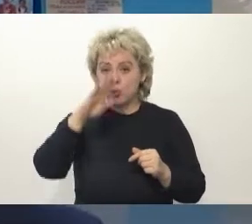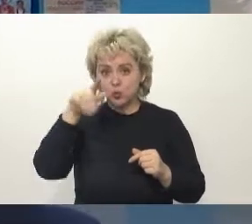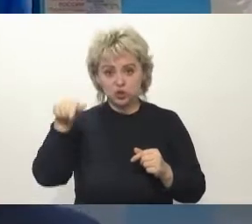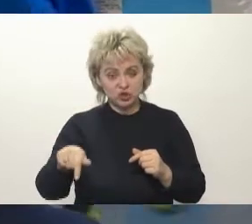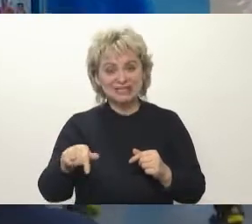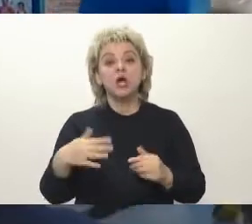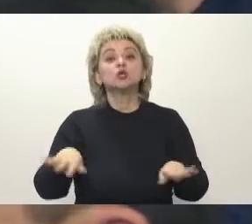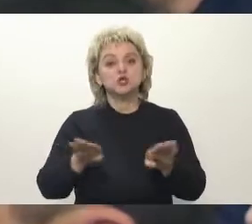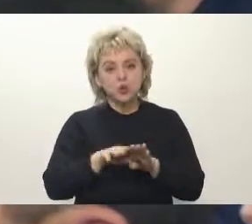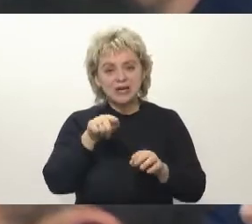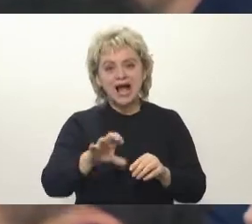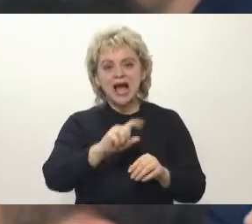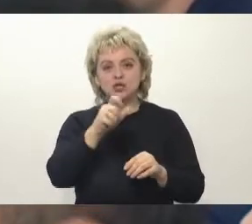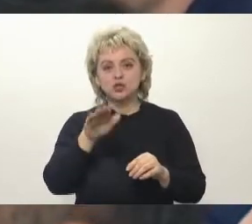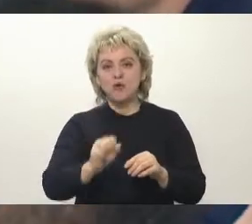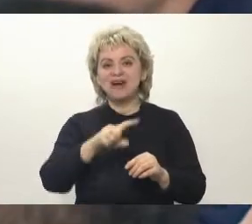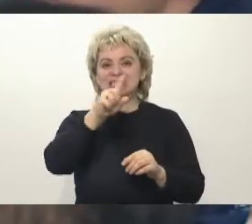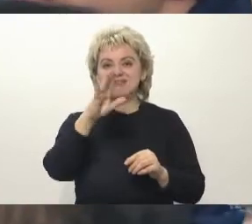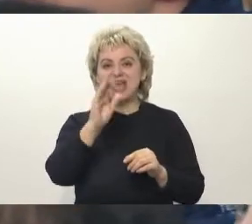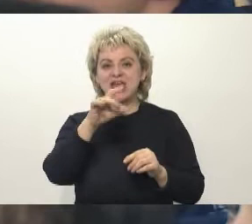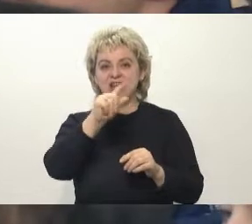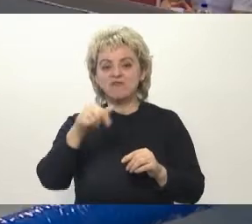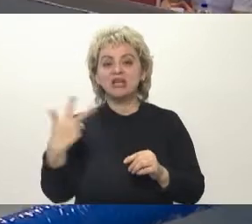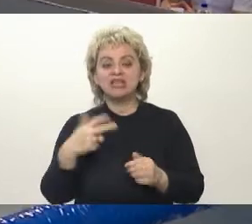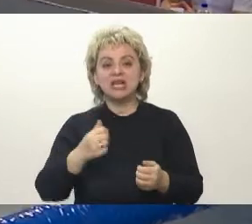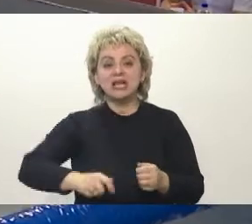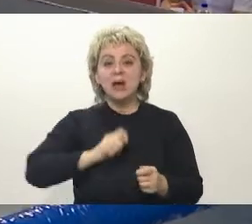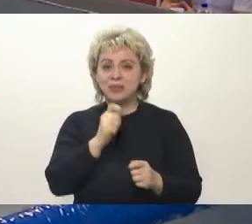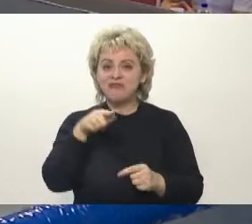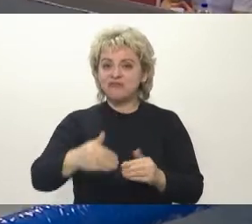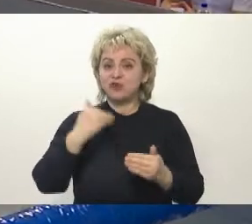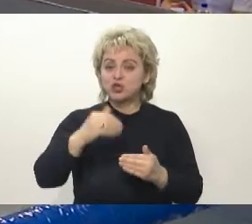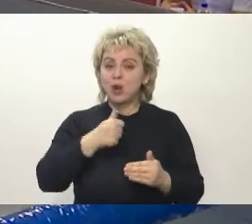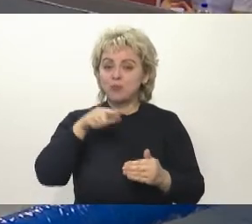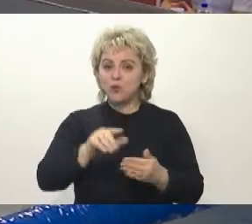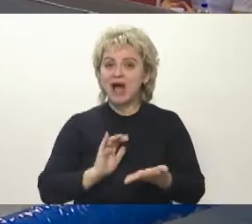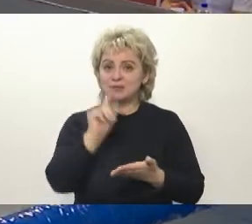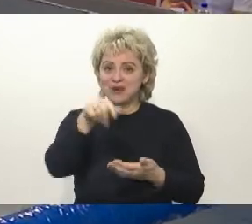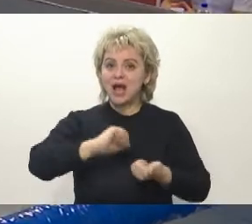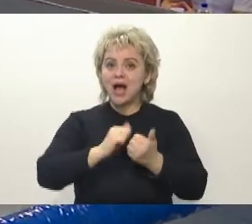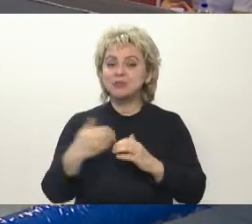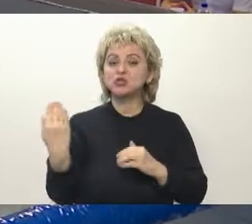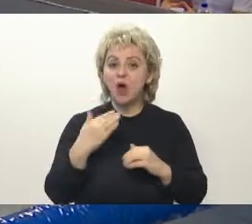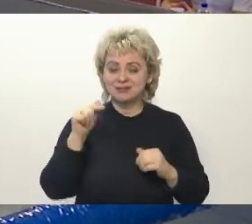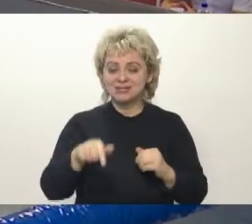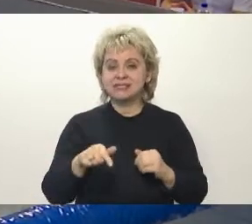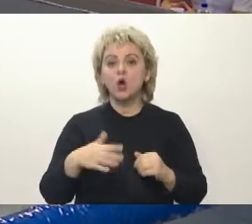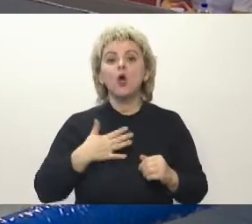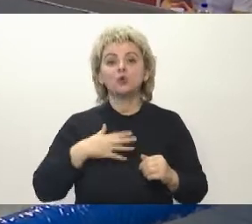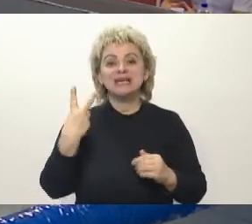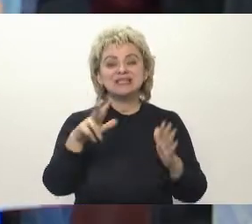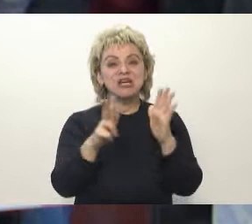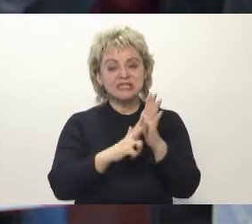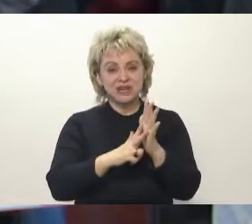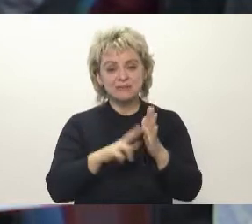мужчин, столько же у Азова и Зверева. А 3 награды высшей пробы отправились в Каменск-Шахтинский. У нас уже